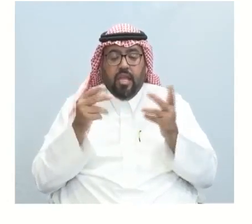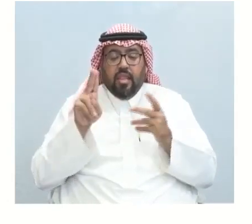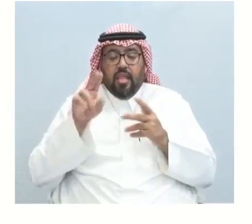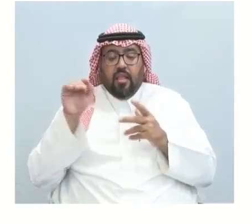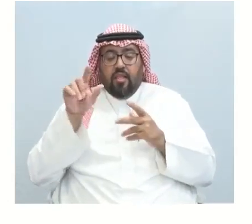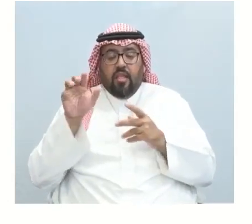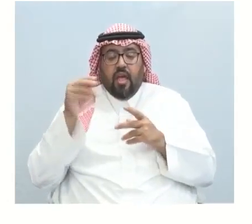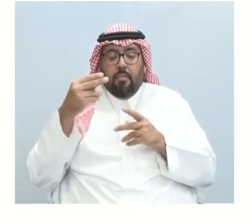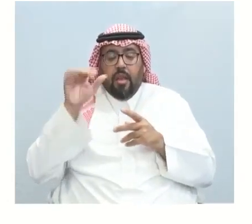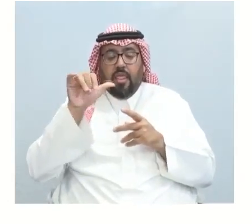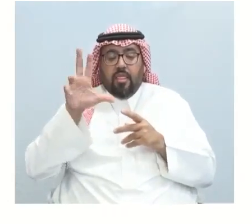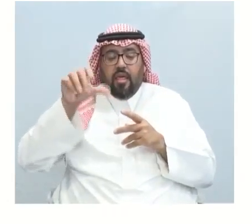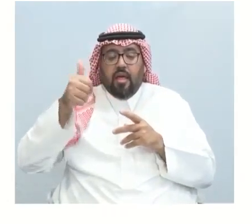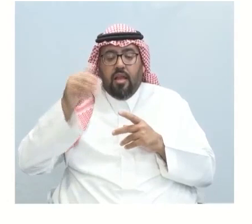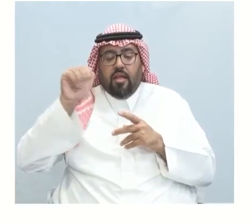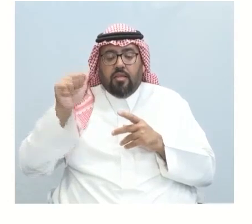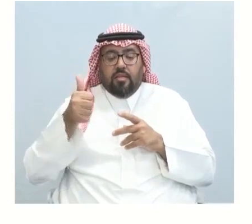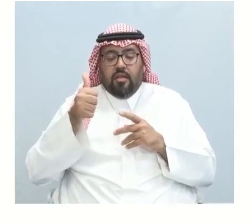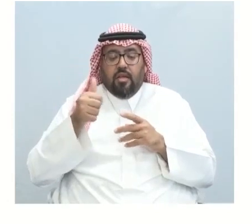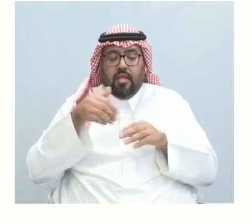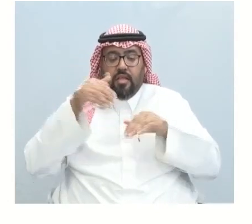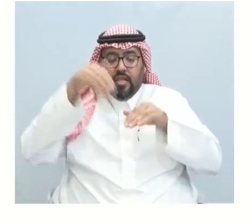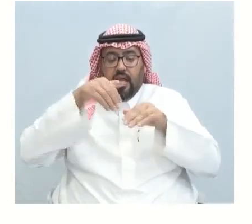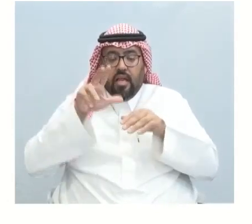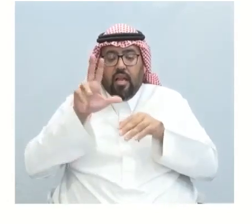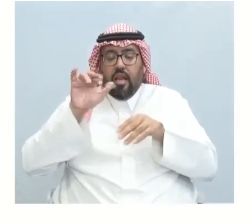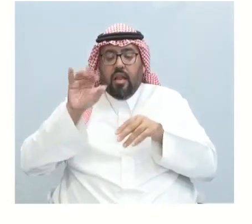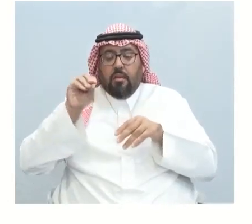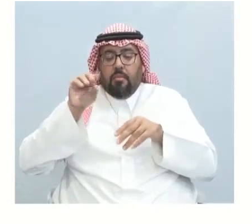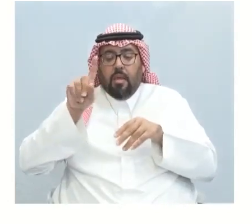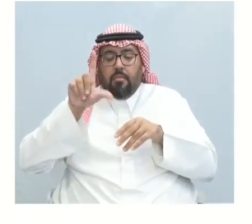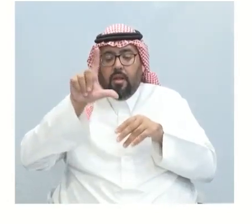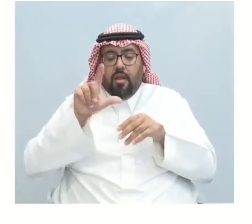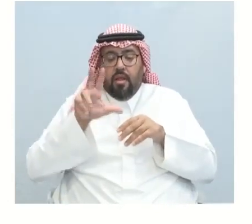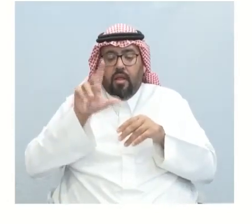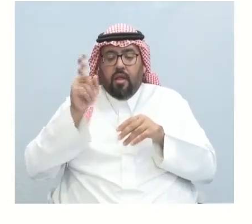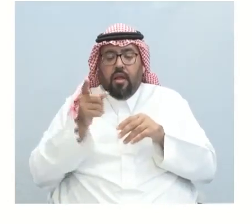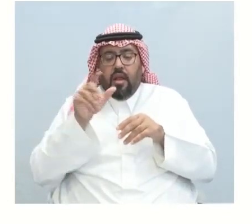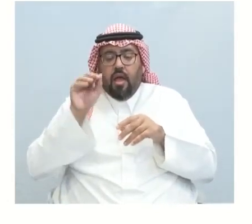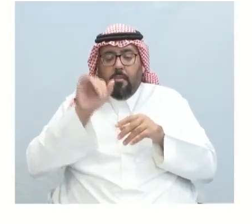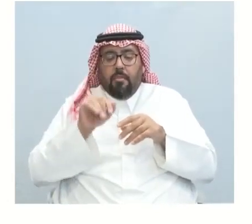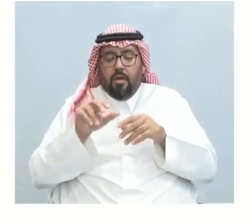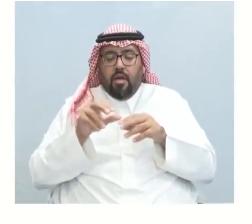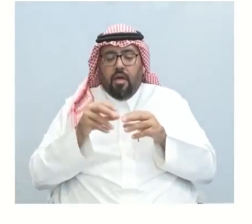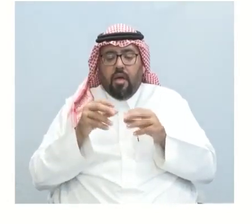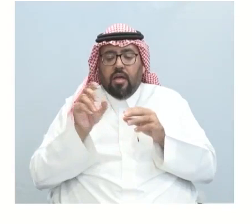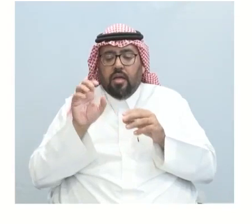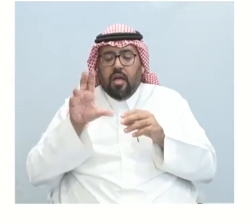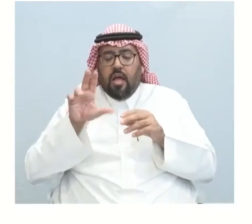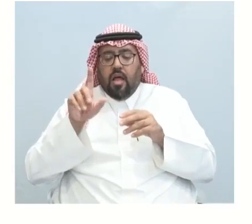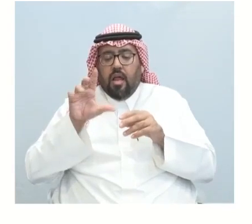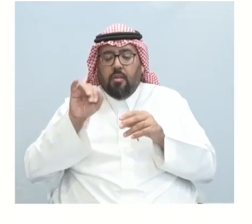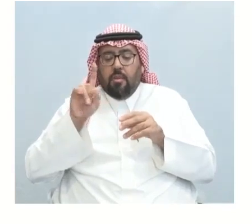عمليه الاخصاب هذه العمليه هل حدثت داخل المهبل ام في الرحم ام في المبيض ام في قناه البيض لعل هذا